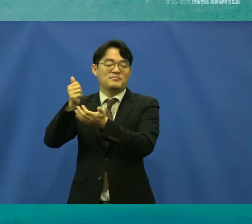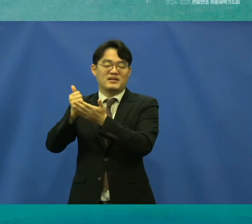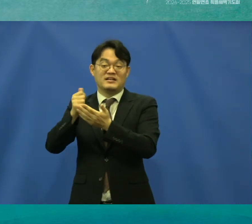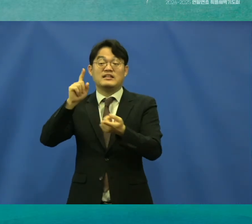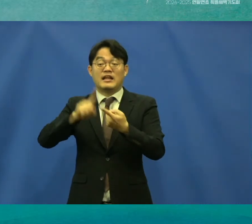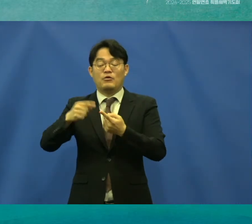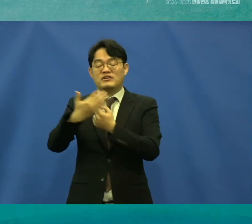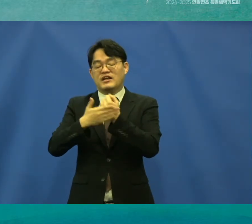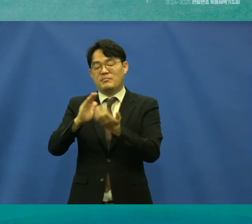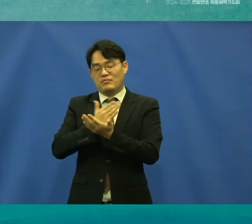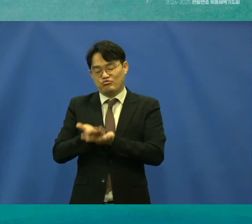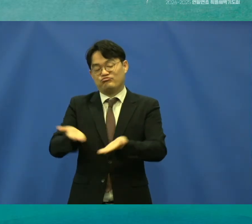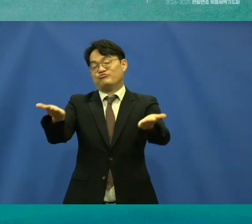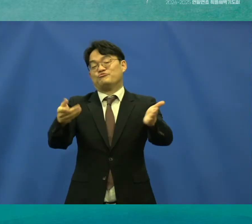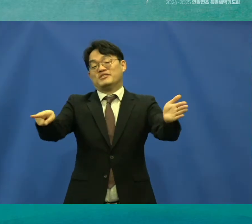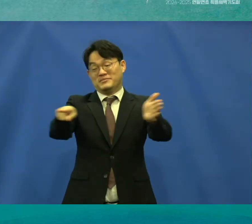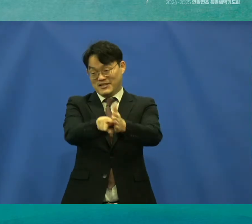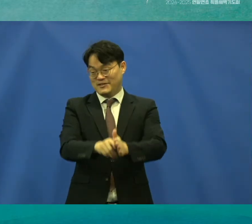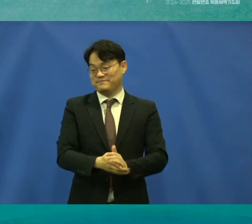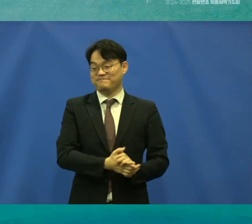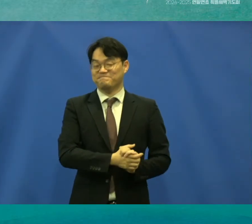믿습니다.